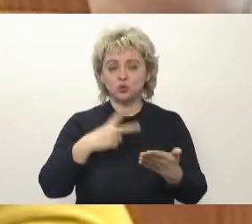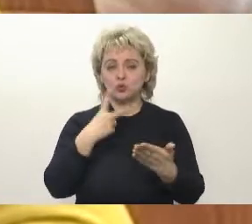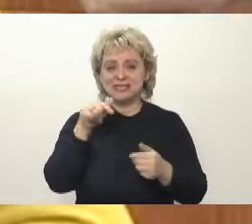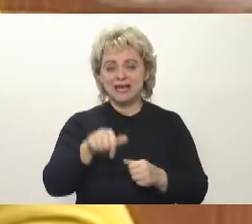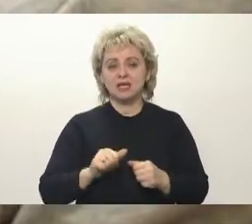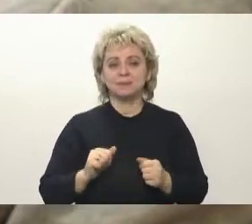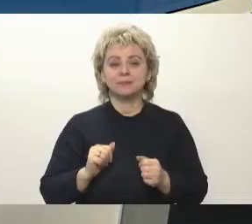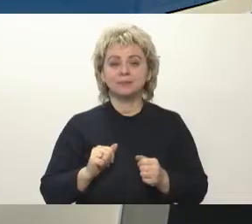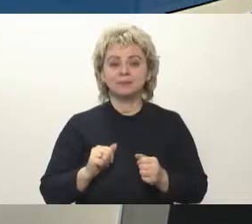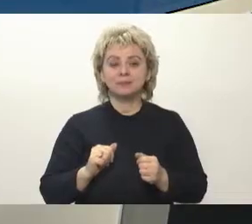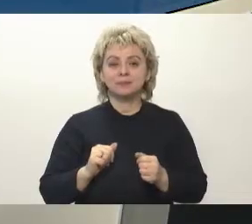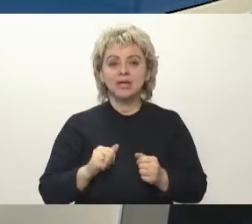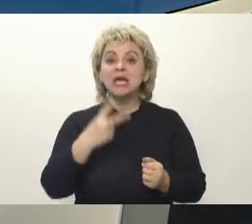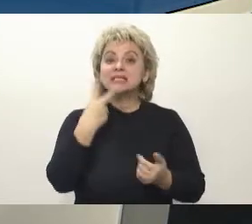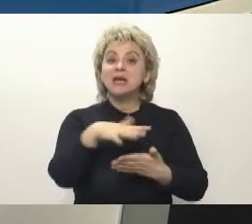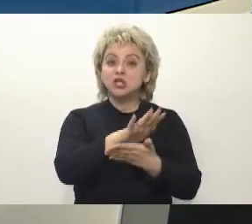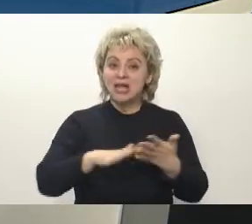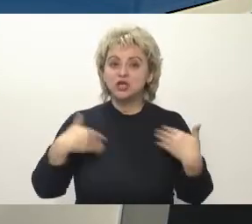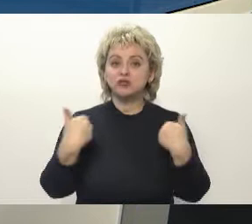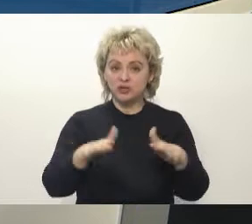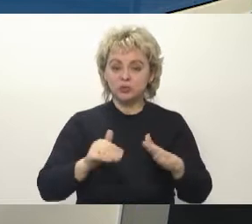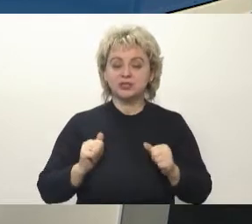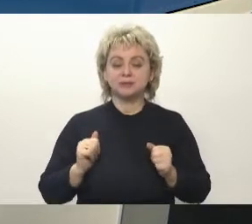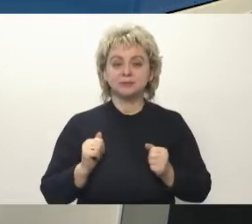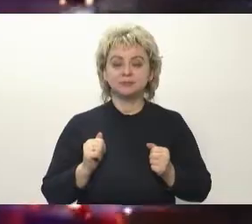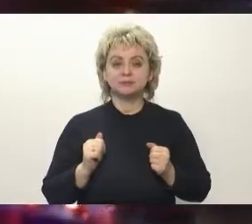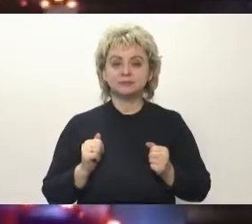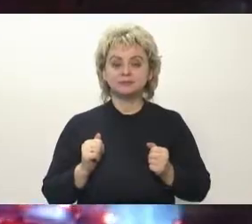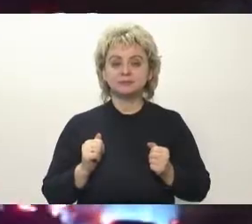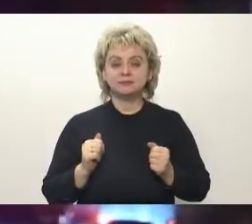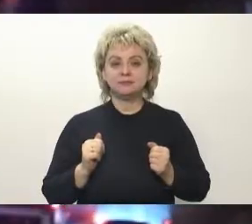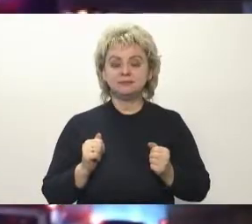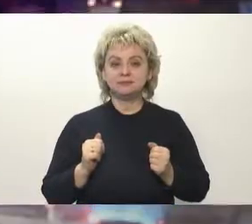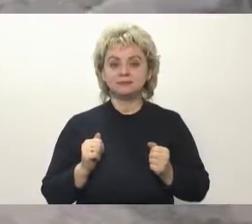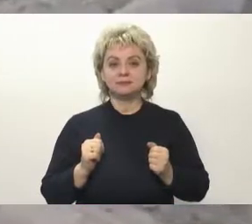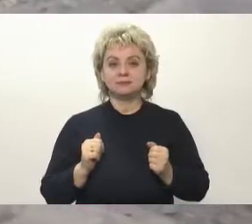точку зрения. Смотрите дальше в выпуске.